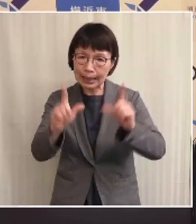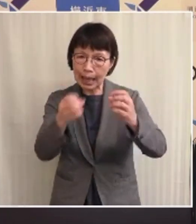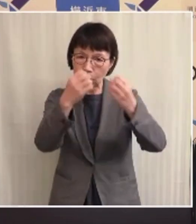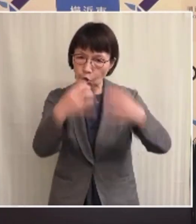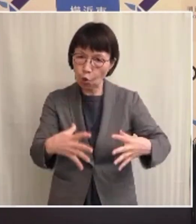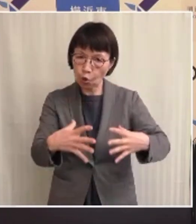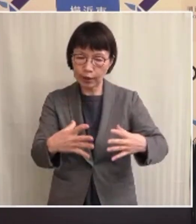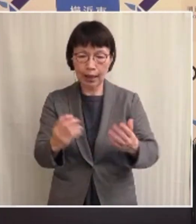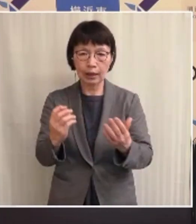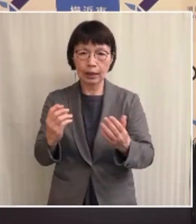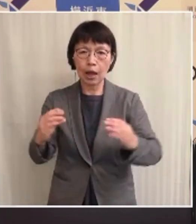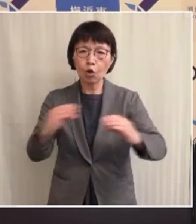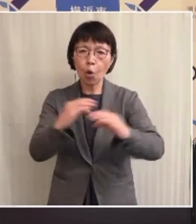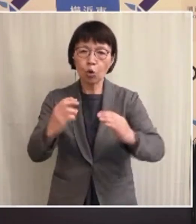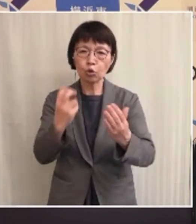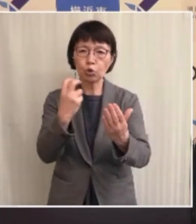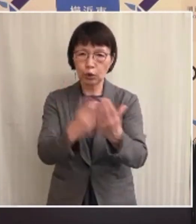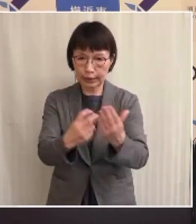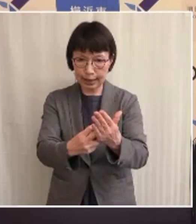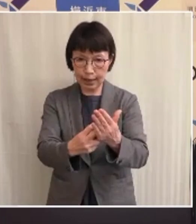ものを一個一個